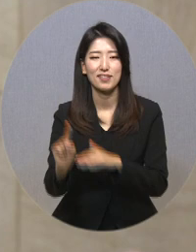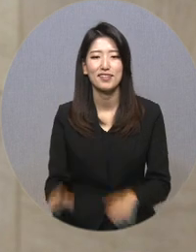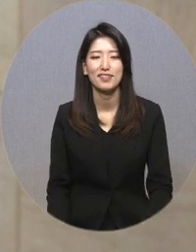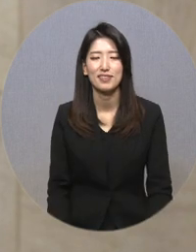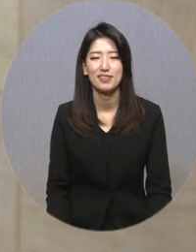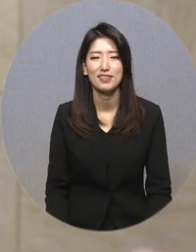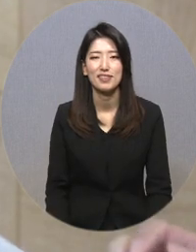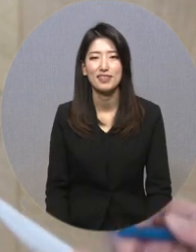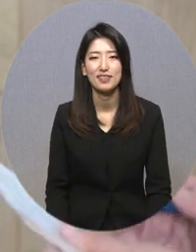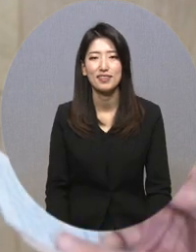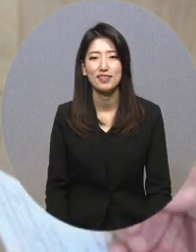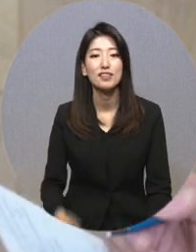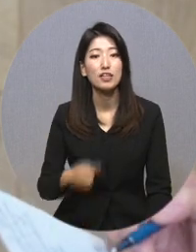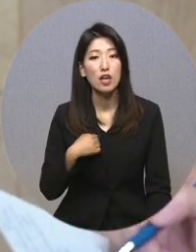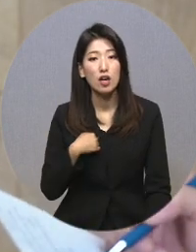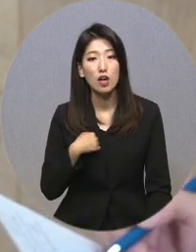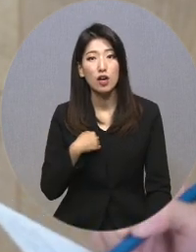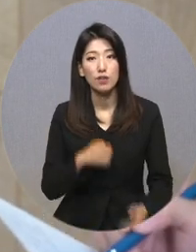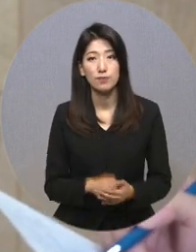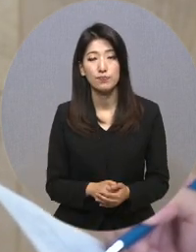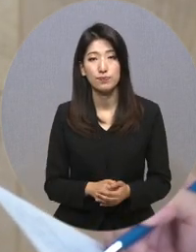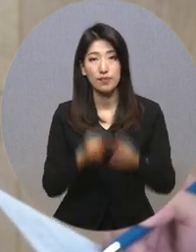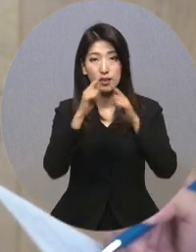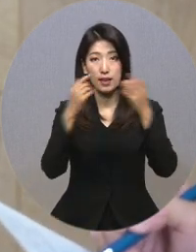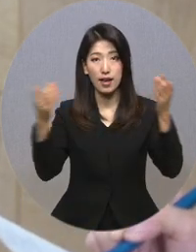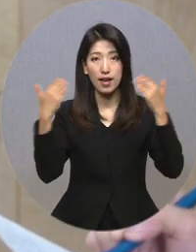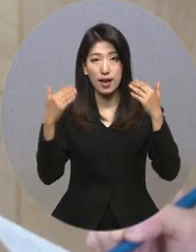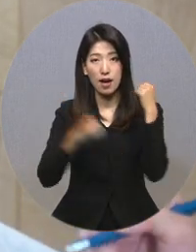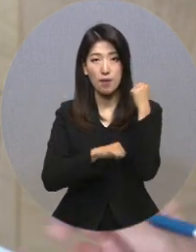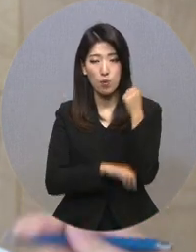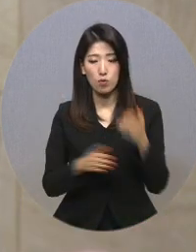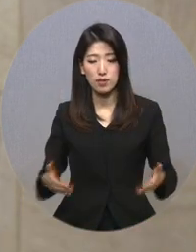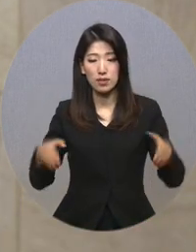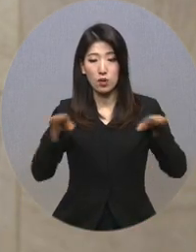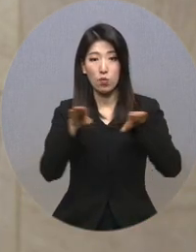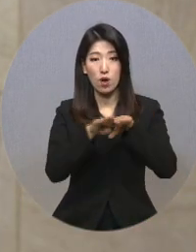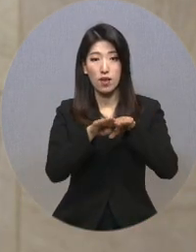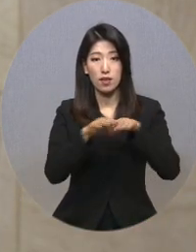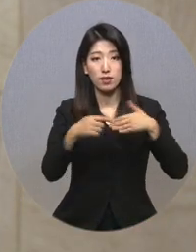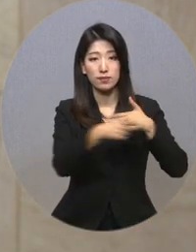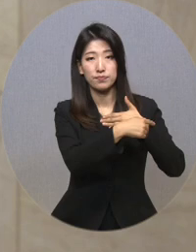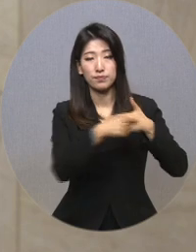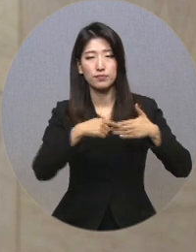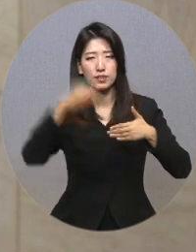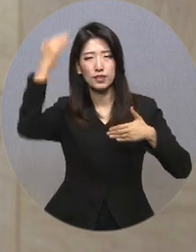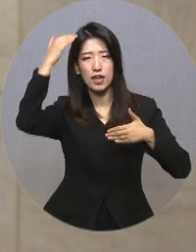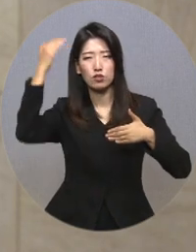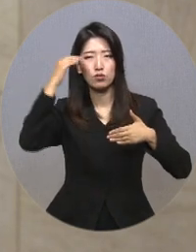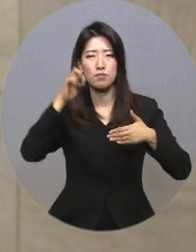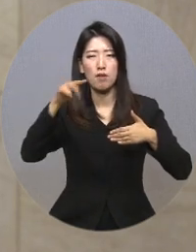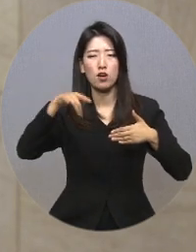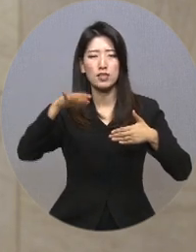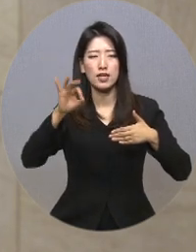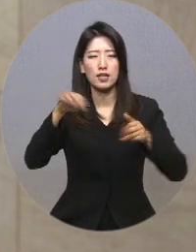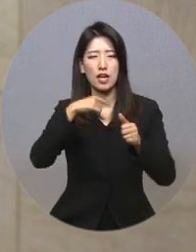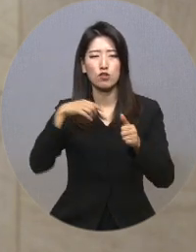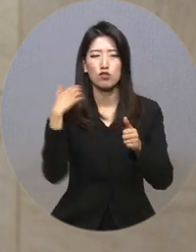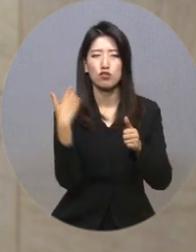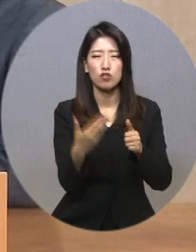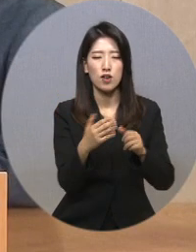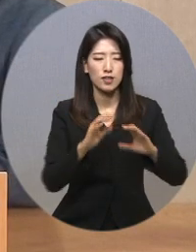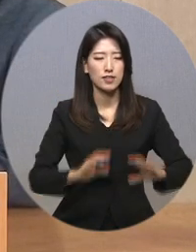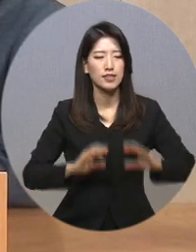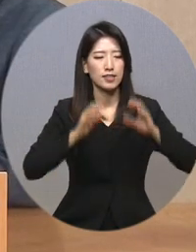예, 저희 대학교 본관 현관에 딱 들어오시면 써있는 글귀가 있습니다. 대한민국 명장이 가르치는 대학 세계의 명장으로